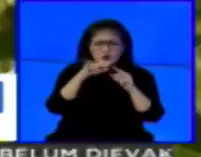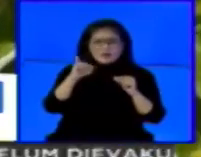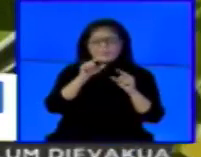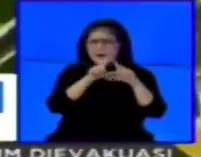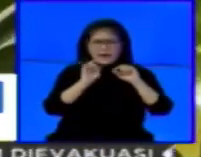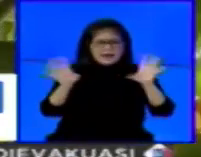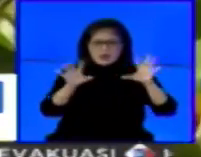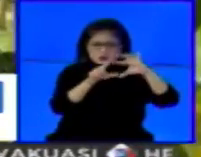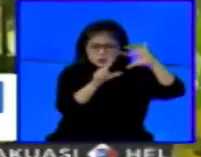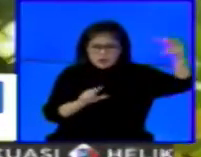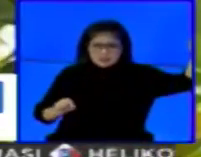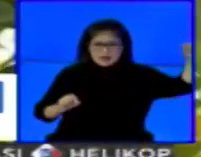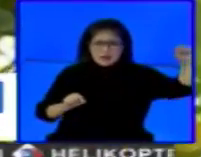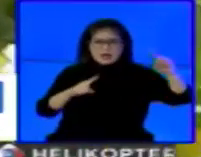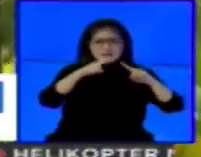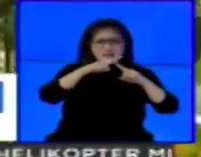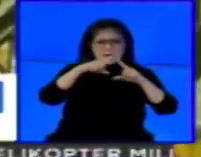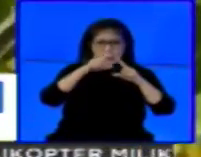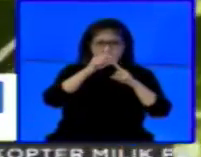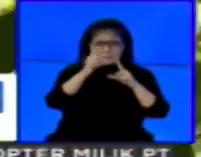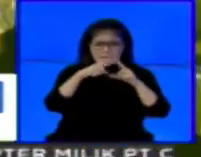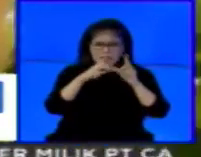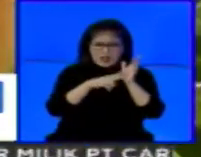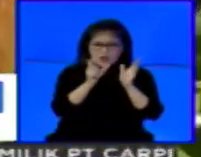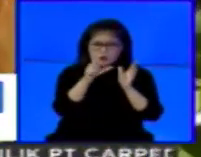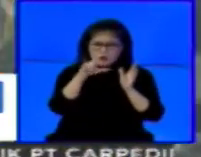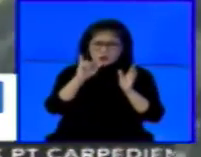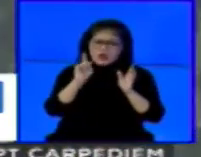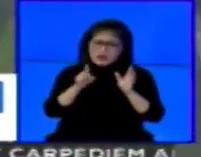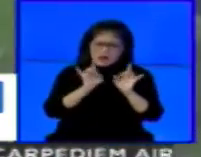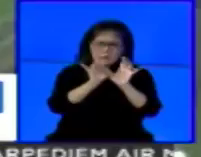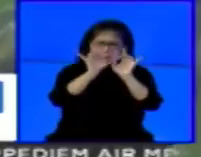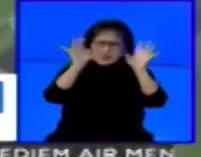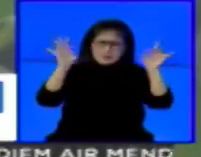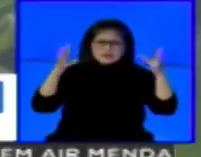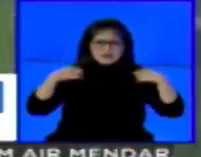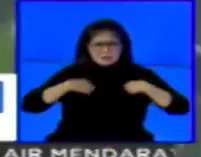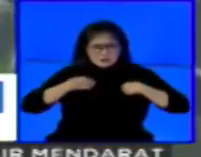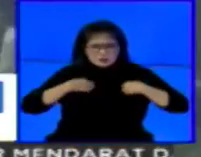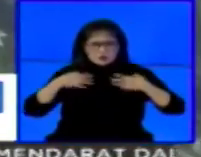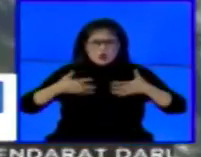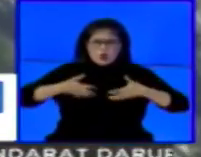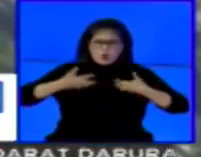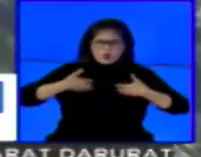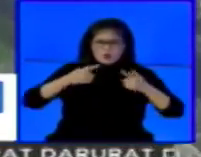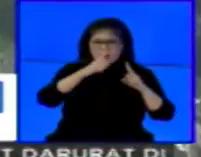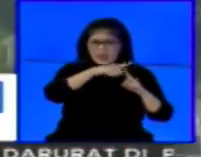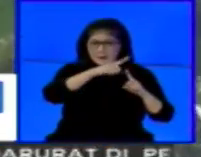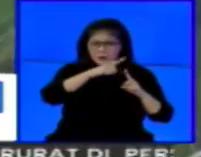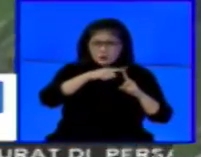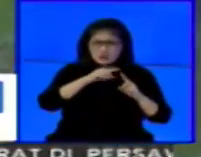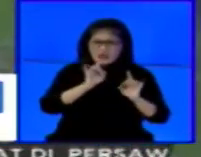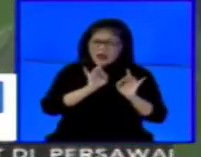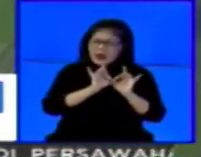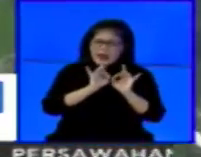Tapanuli atau disebut Pongo tapanulensis memiliki beberapa perbedaan fisik. Orang utan Tapanuli menjadi salah satu spesies yang langka dan